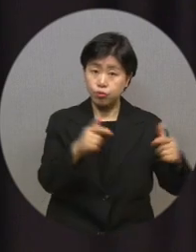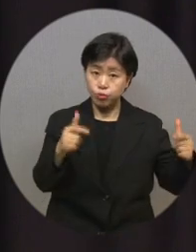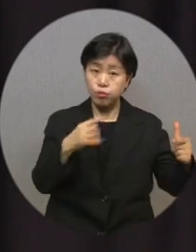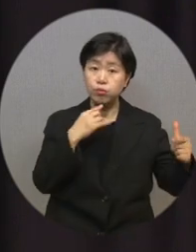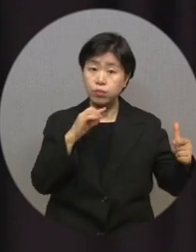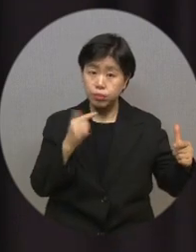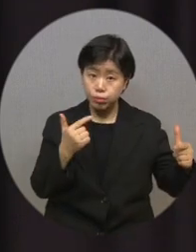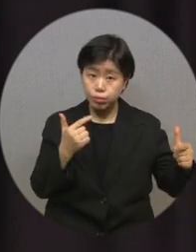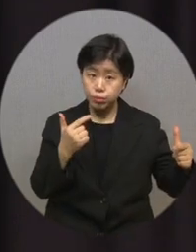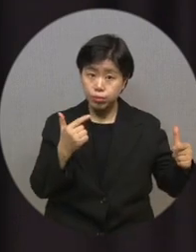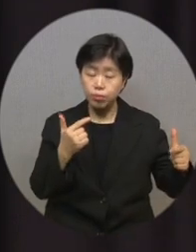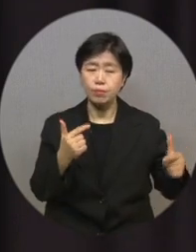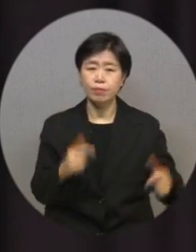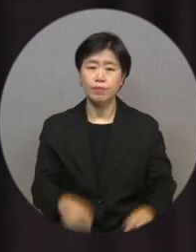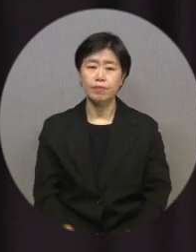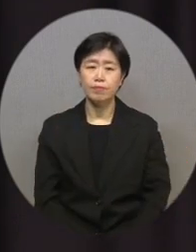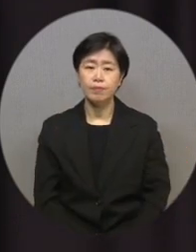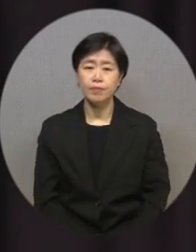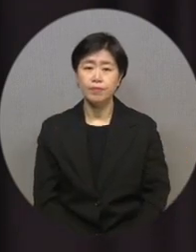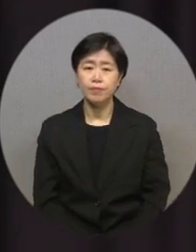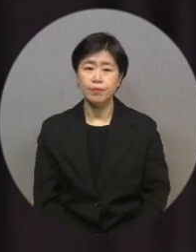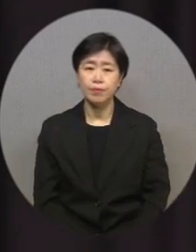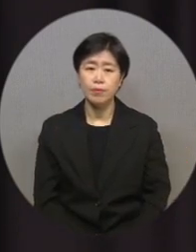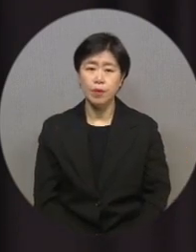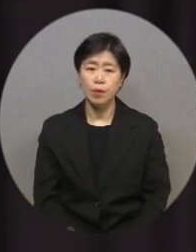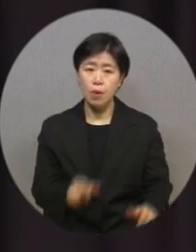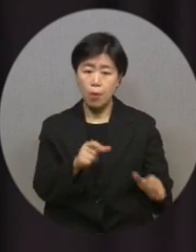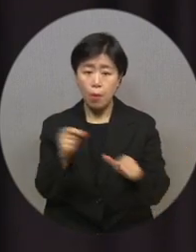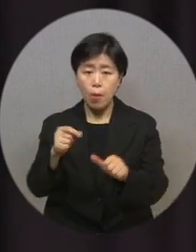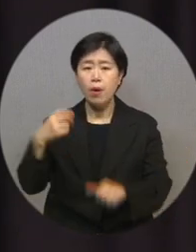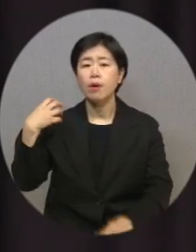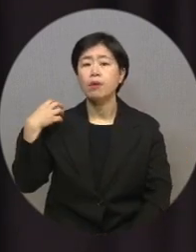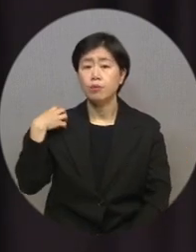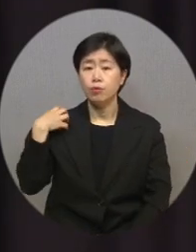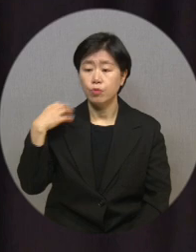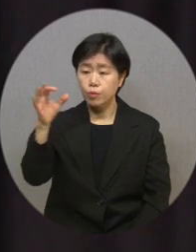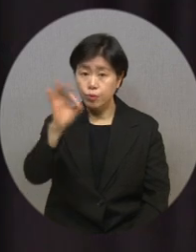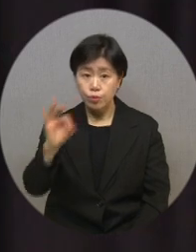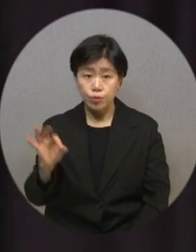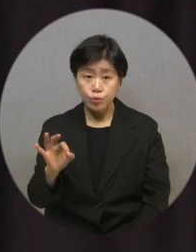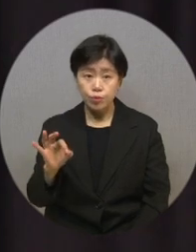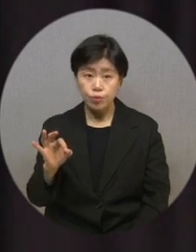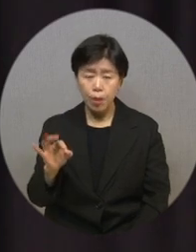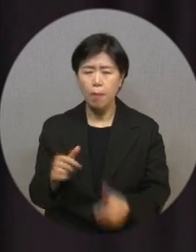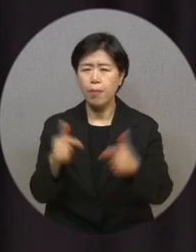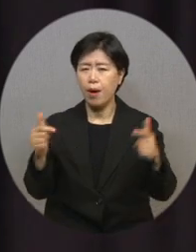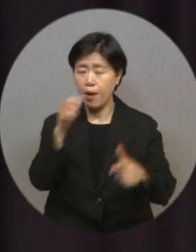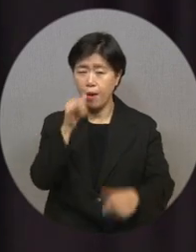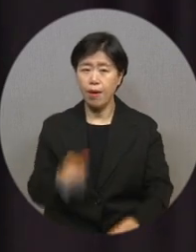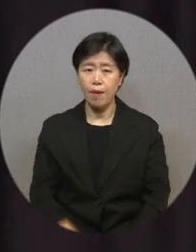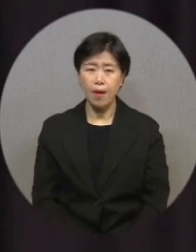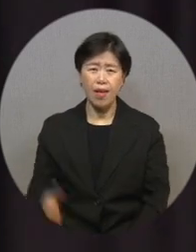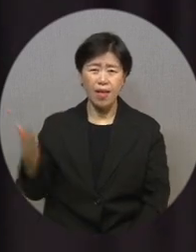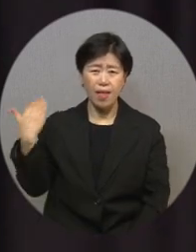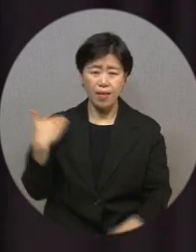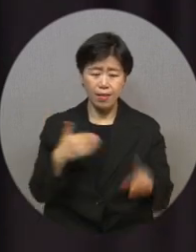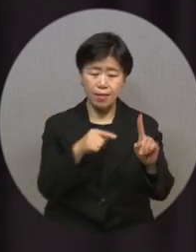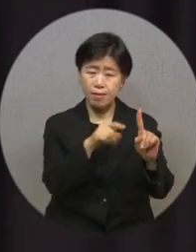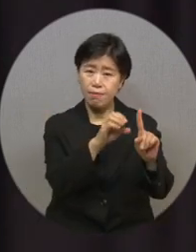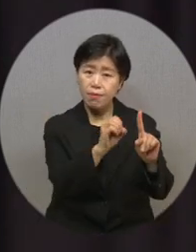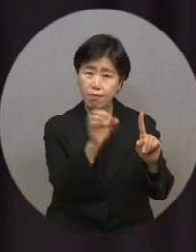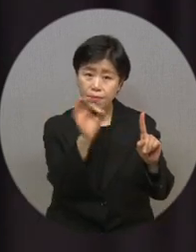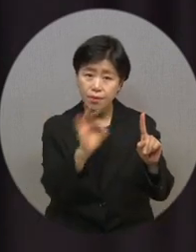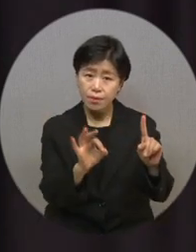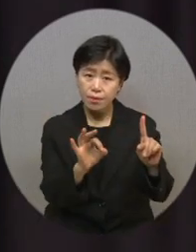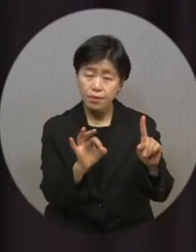따르는 어 예전에 이제 고용 우리가 의무율이라고 하는데 고용 의무율 그때 1.0% 시작해서 지금은